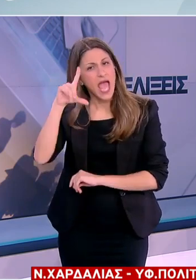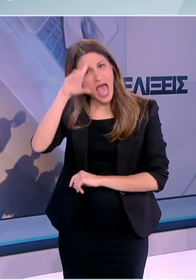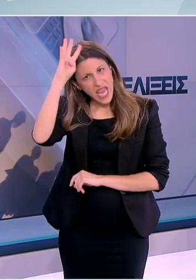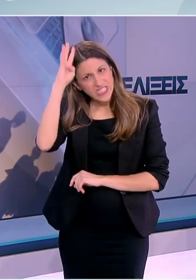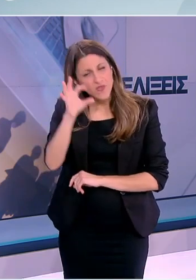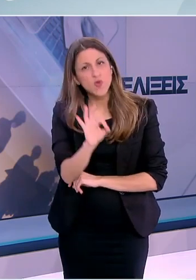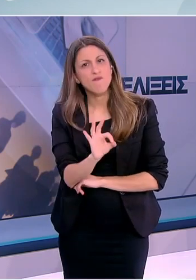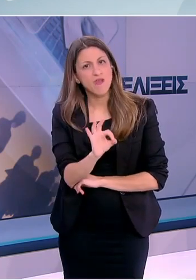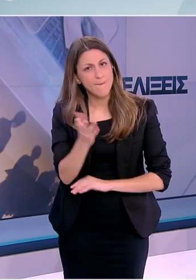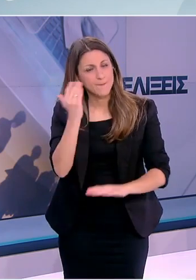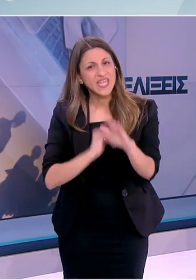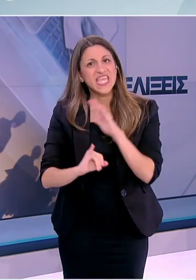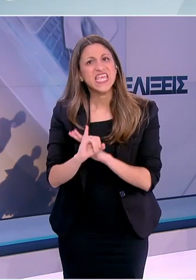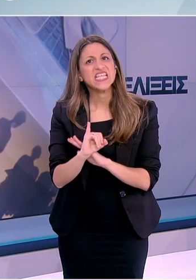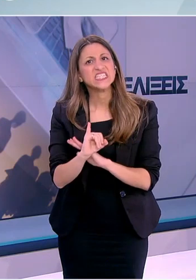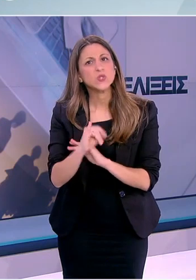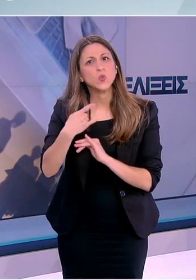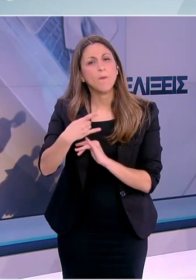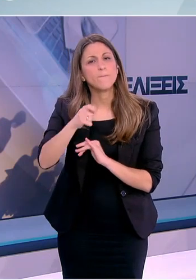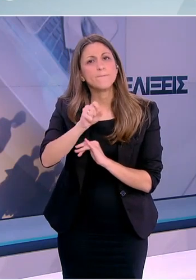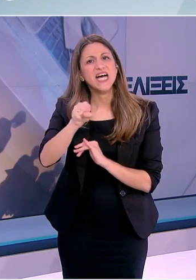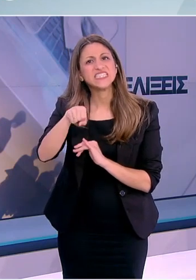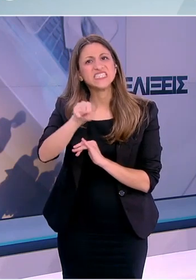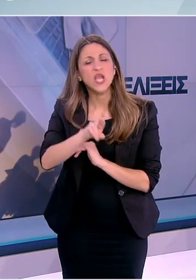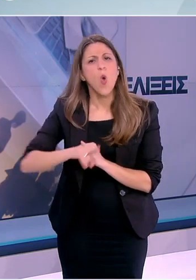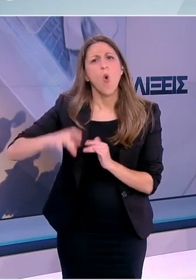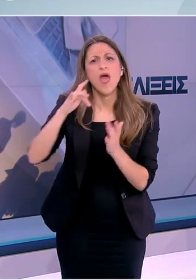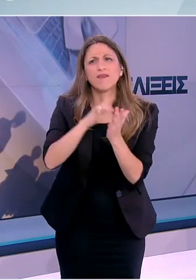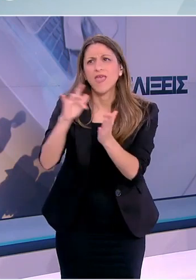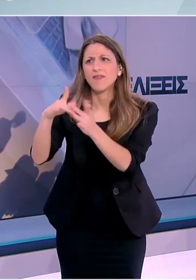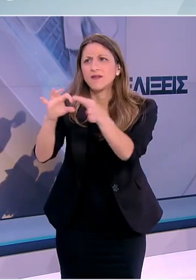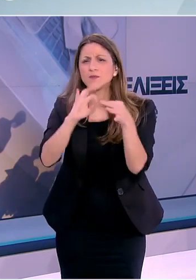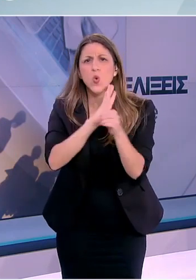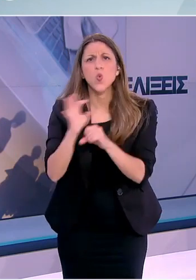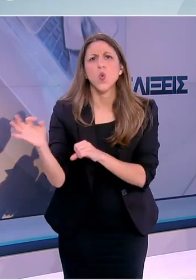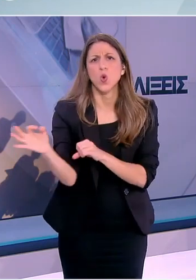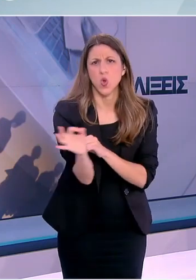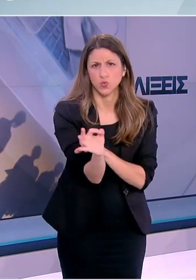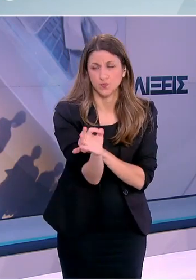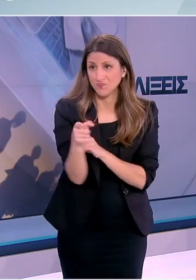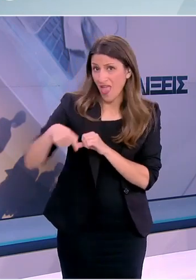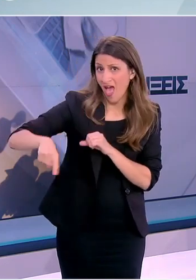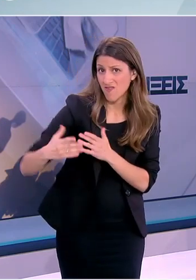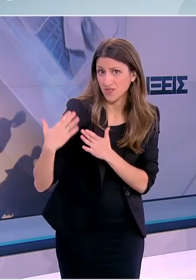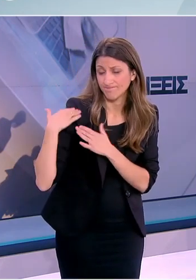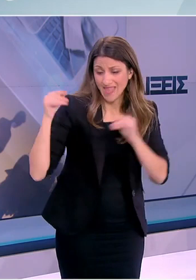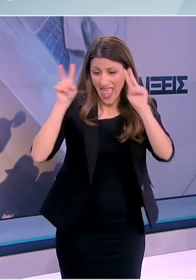Φλέμινγκ, το Ινστιτούτο Παστέρ και όλα τα κέντρα αναφοράς για τον κορονοϊό της χώρας. Αντικείμενο της